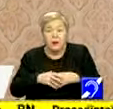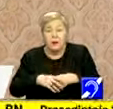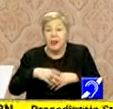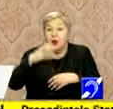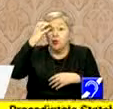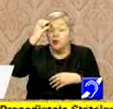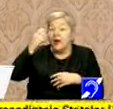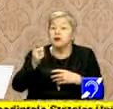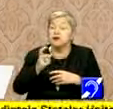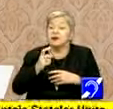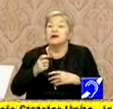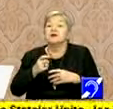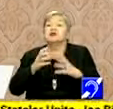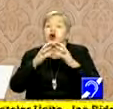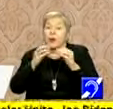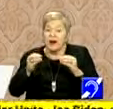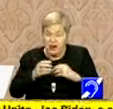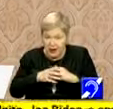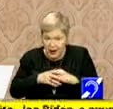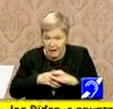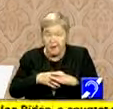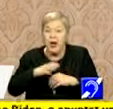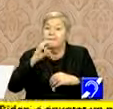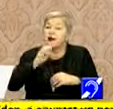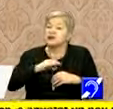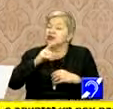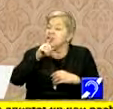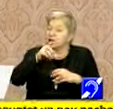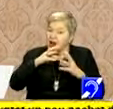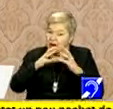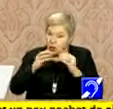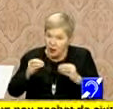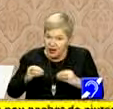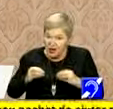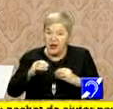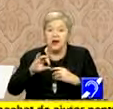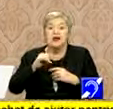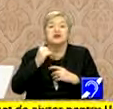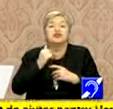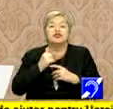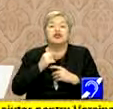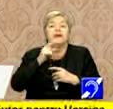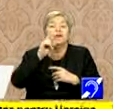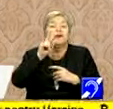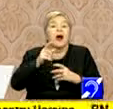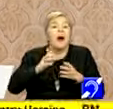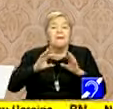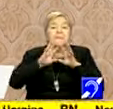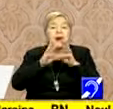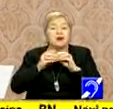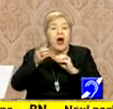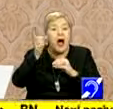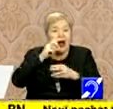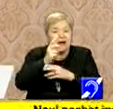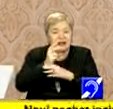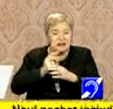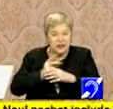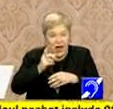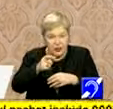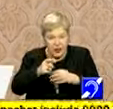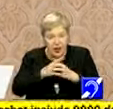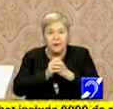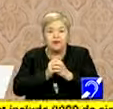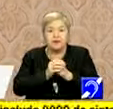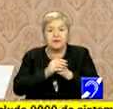Guvernul din România, președintele Iohannis și eu am trimis împreună cu alte țări din nivelul